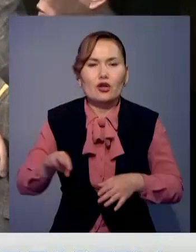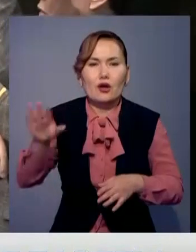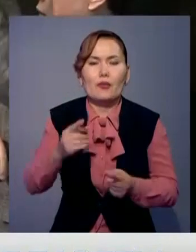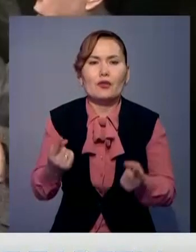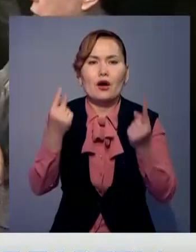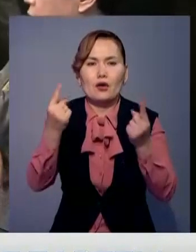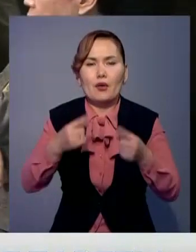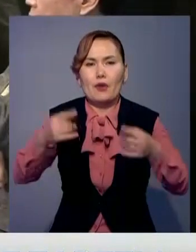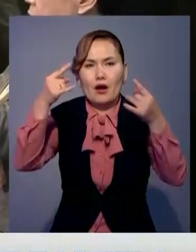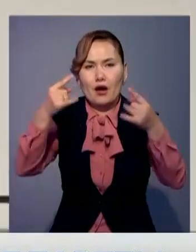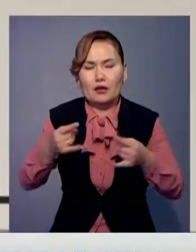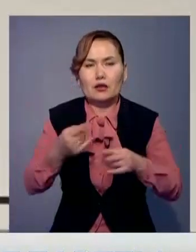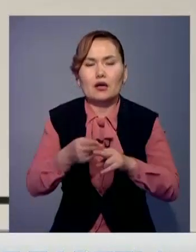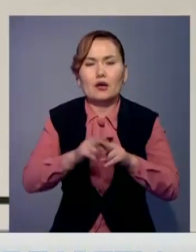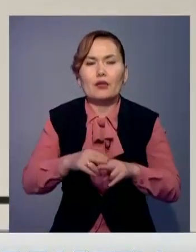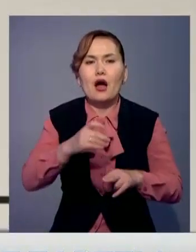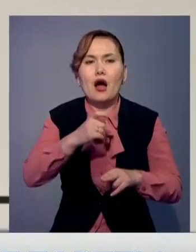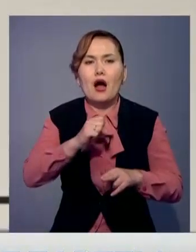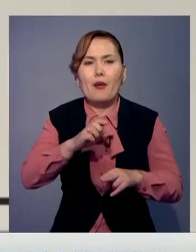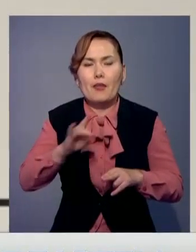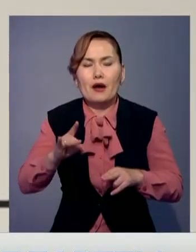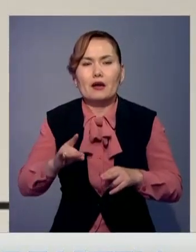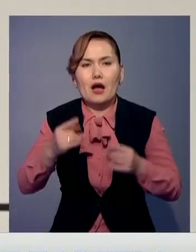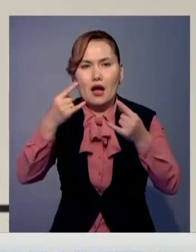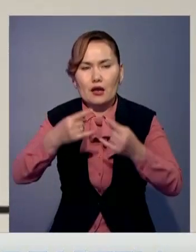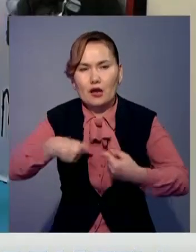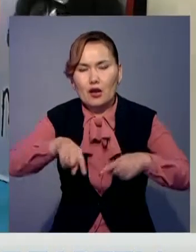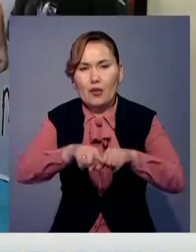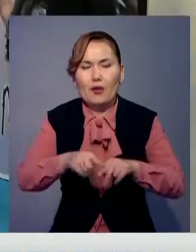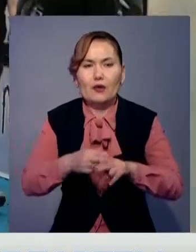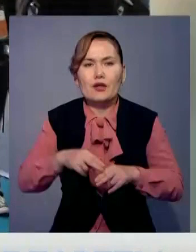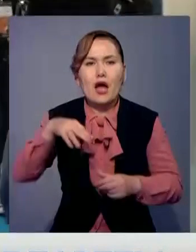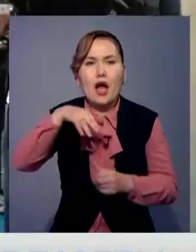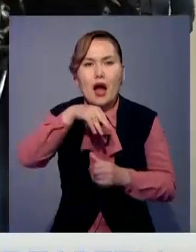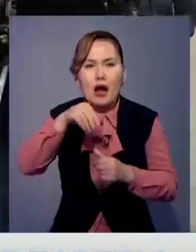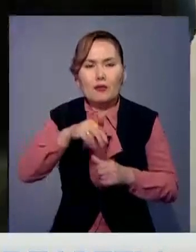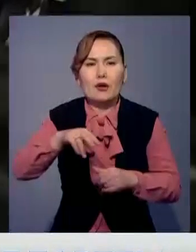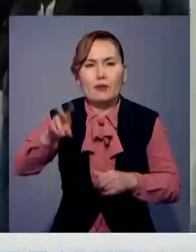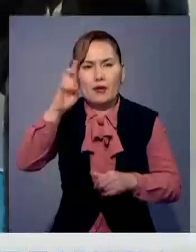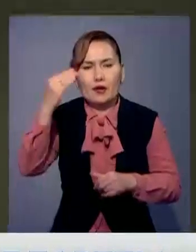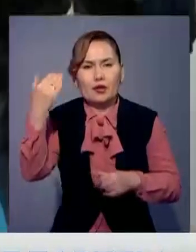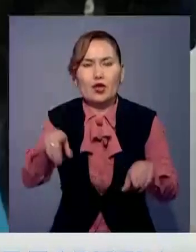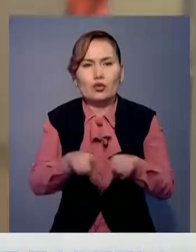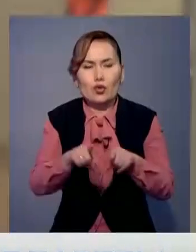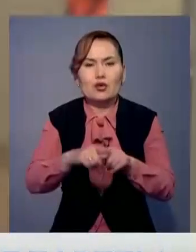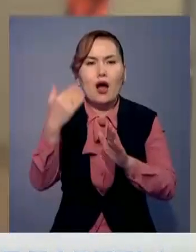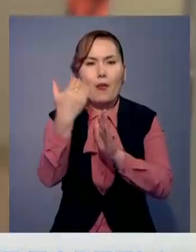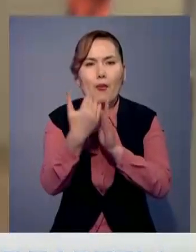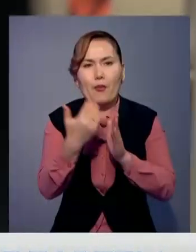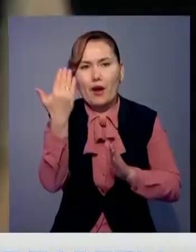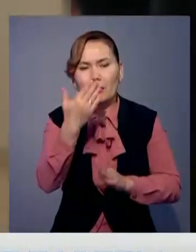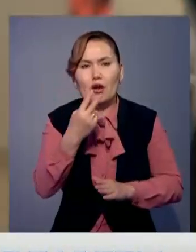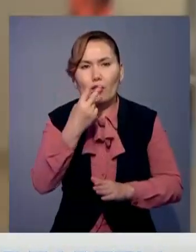ең ауқымдарына. Сондай хабар агенттігінің қазақ ТВ арнасы енді Армения көрермендеріне жол тартпақ. Жалпы қазақстандық